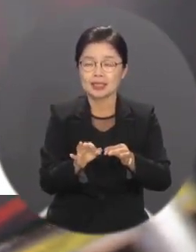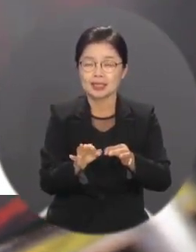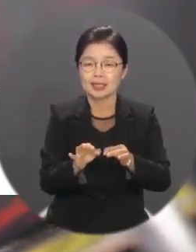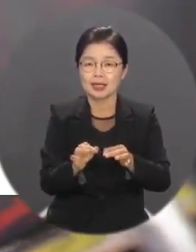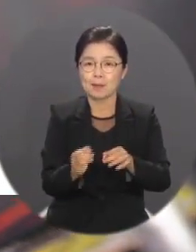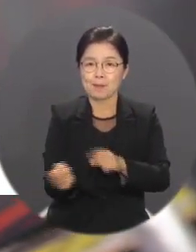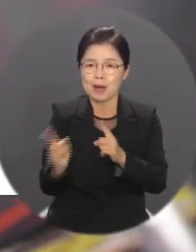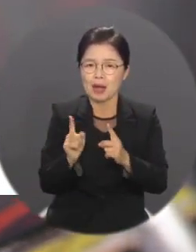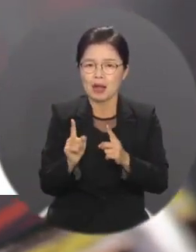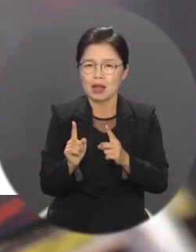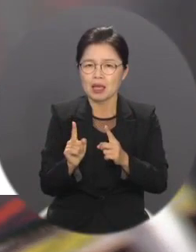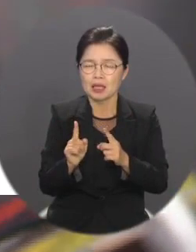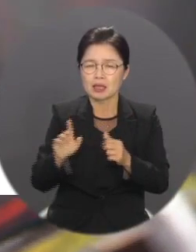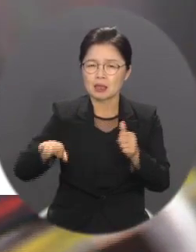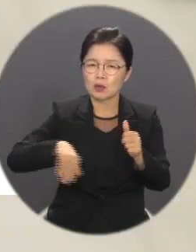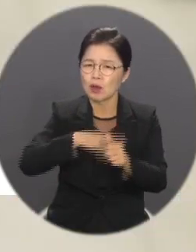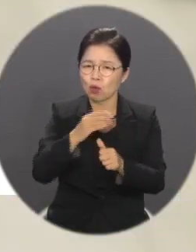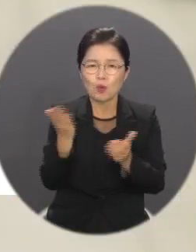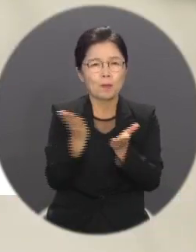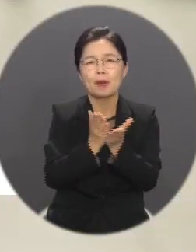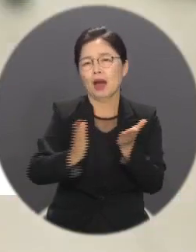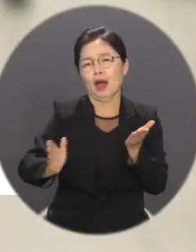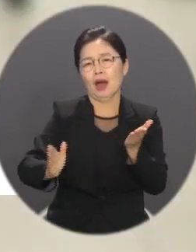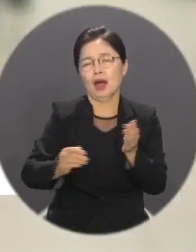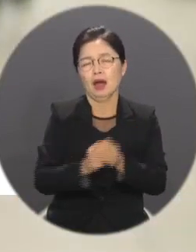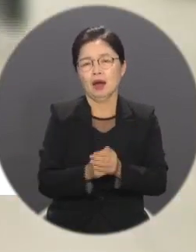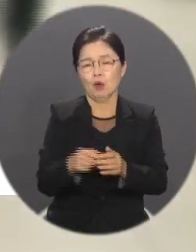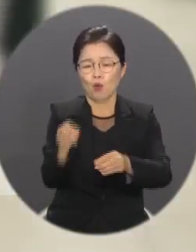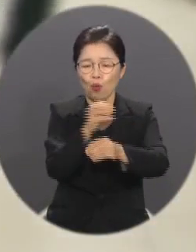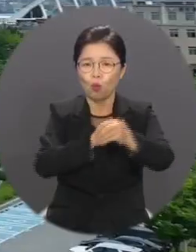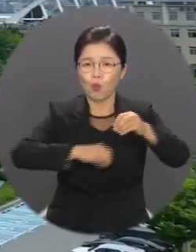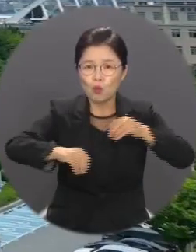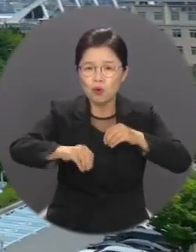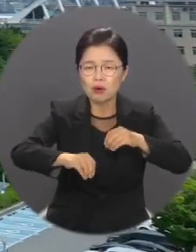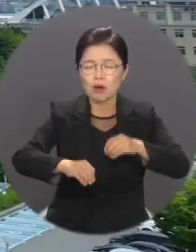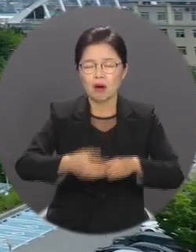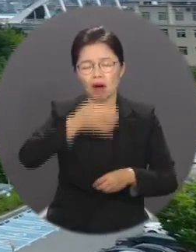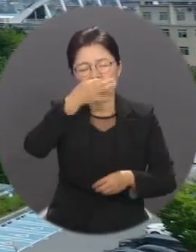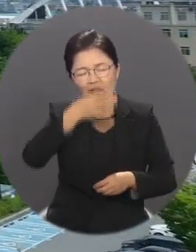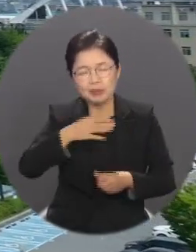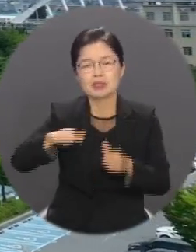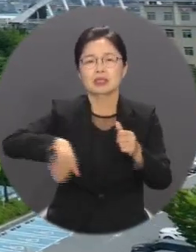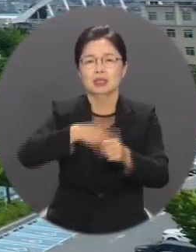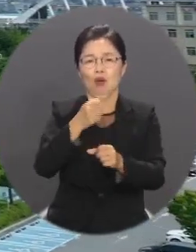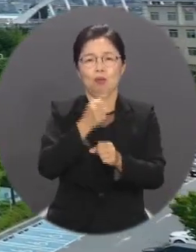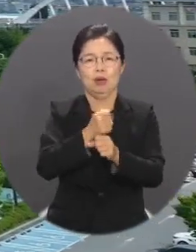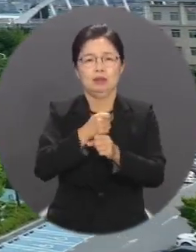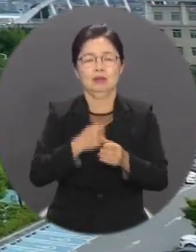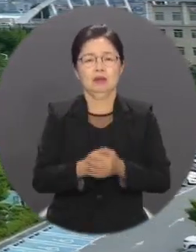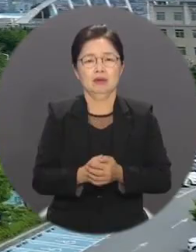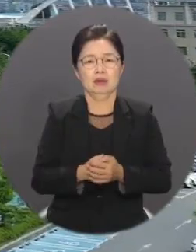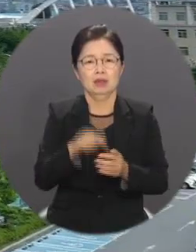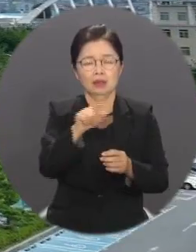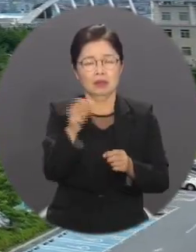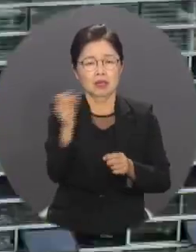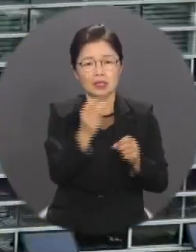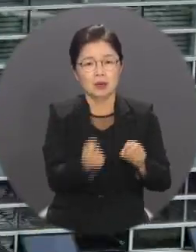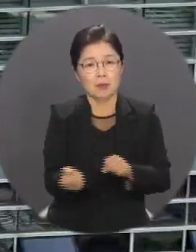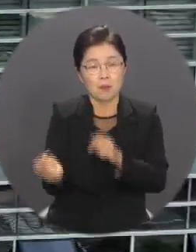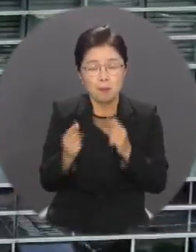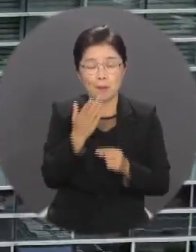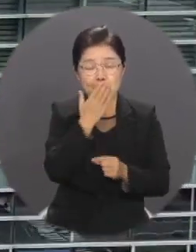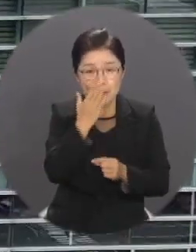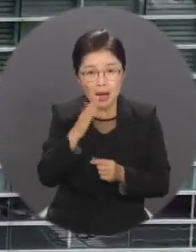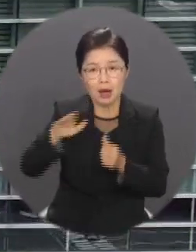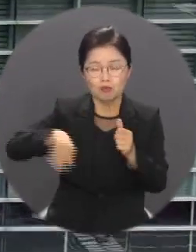겁니다 이건 소상 공도를 더 어렵게 만드는 거거든요 광주시는 국회에서 관련 예산이 부활 할 여지가 있는 만큼